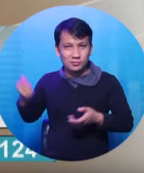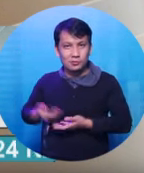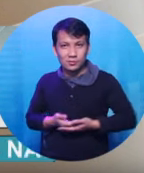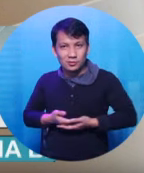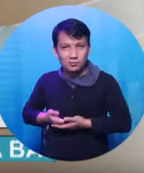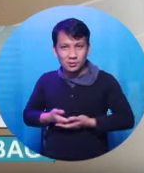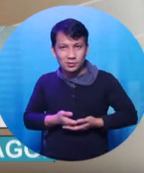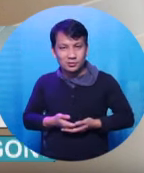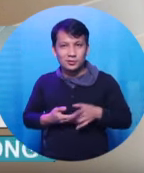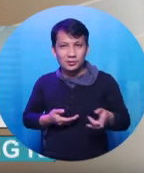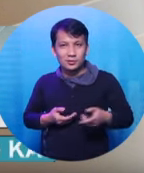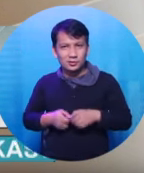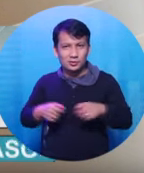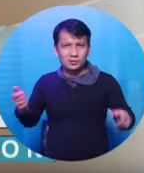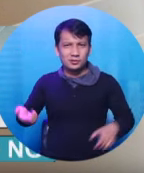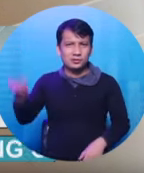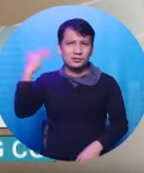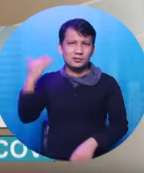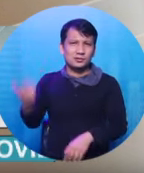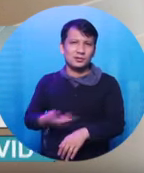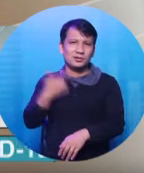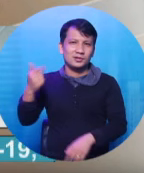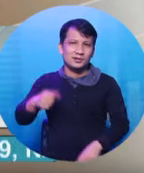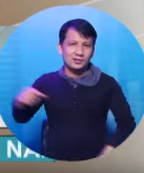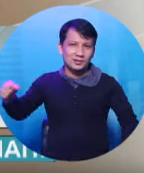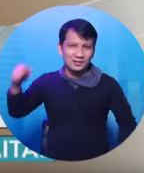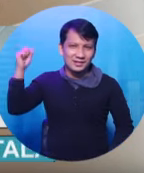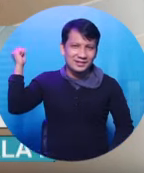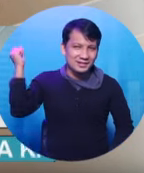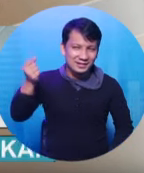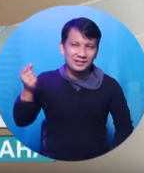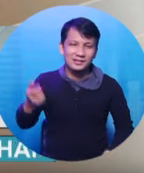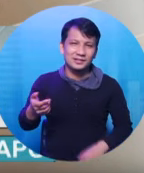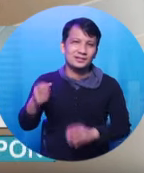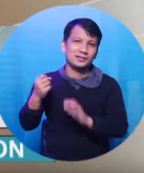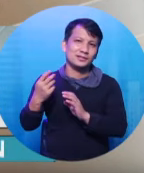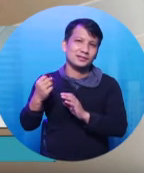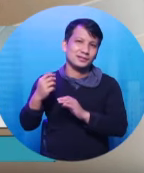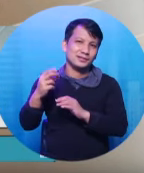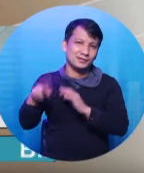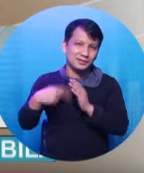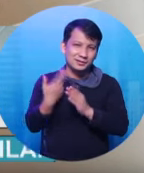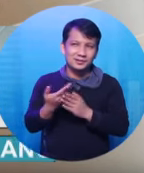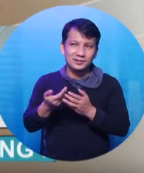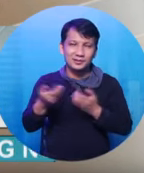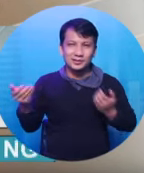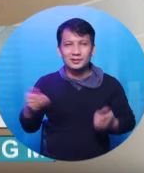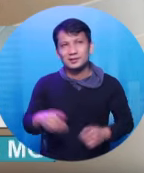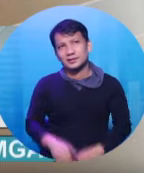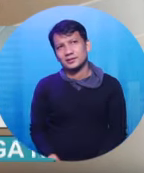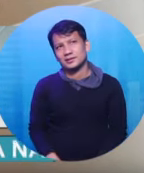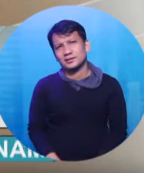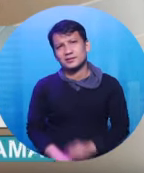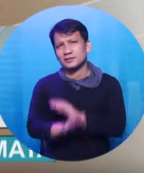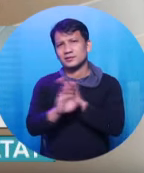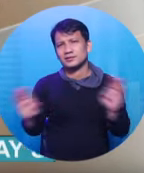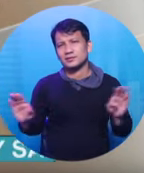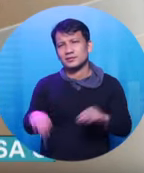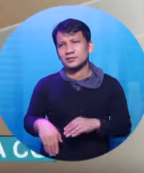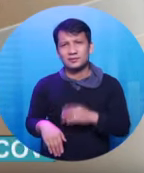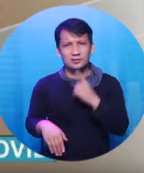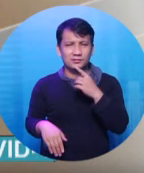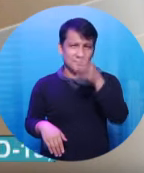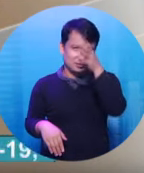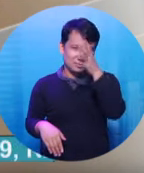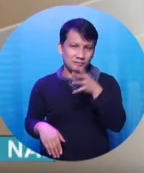noon. Pero matagal na po yun sir, matagal na panahon. Pero hindi rin po na po nag-ano sa kanya kasi ayaw ko naman ano yung mga